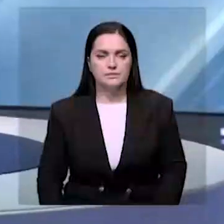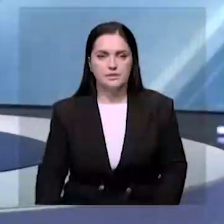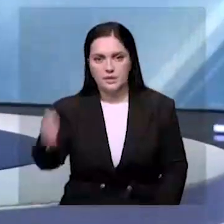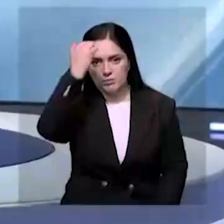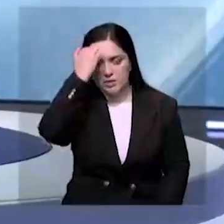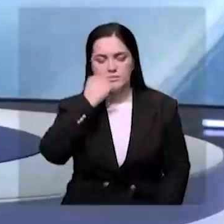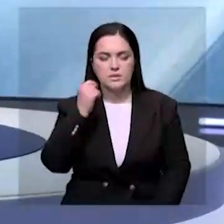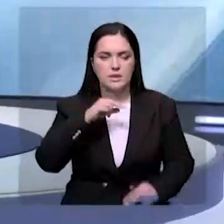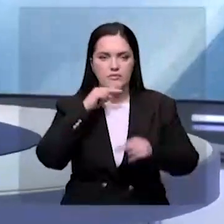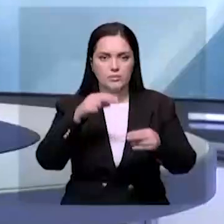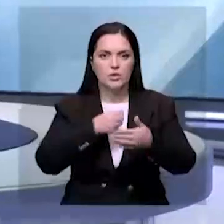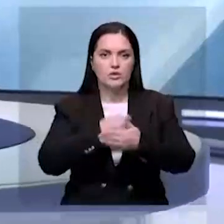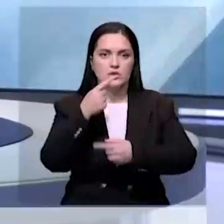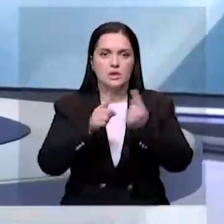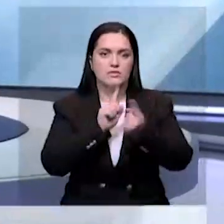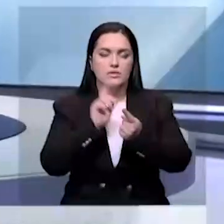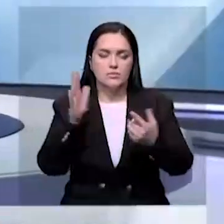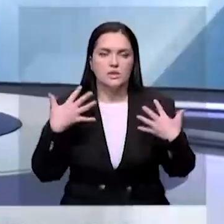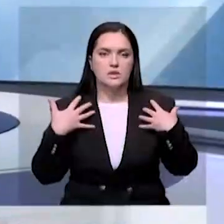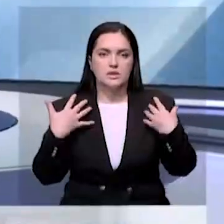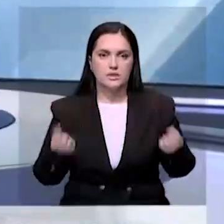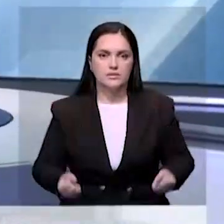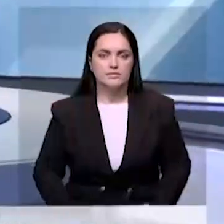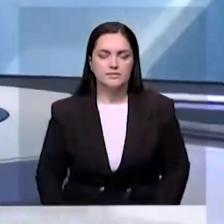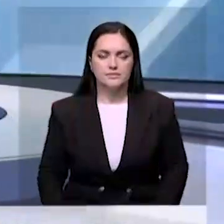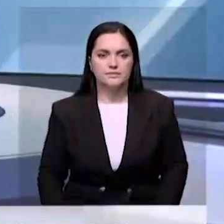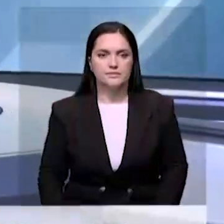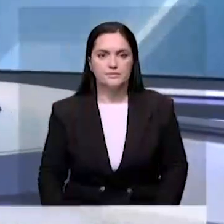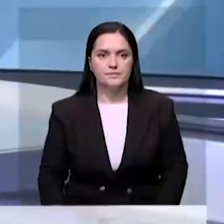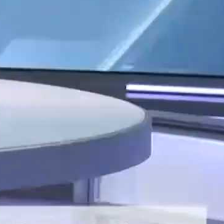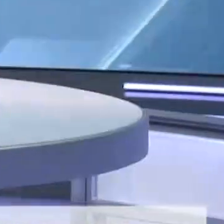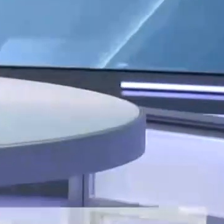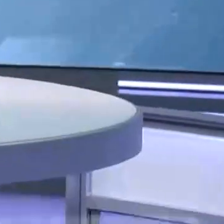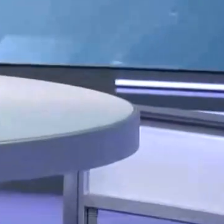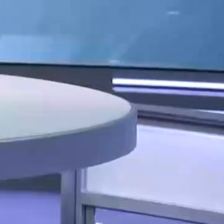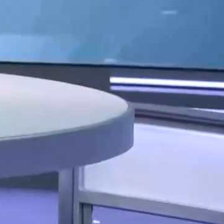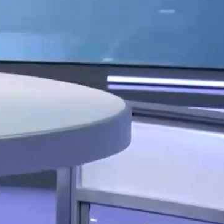Это были все новости к данному часу. Спасибо, что были с нами. Всего доброго и до свидания.